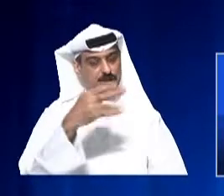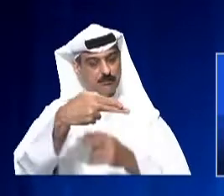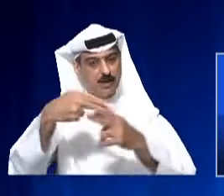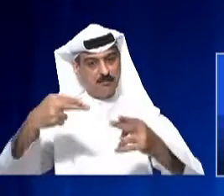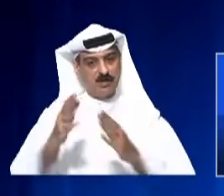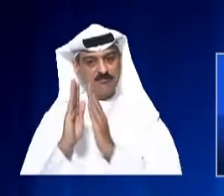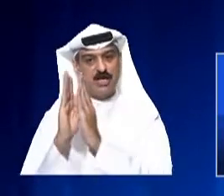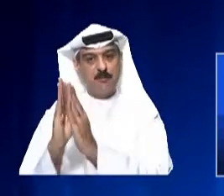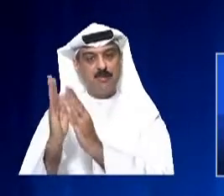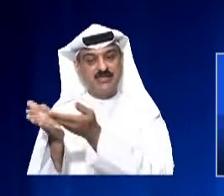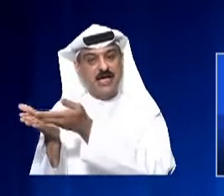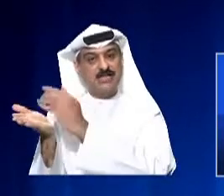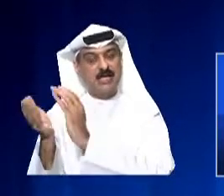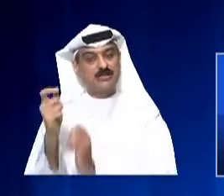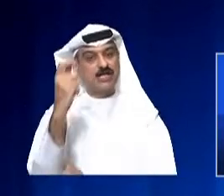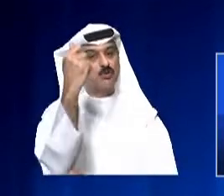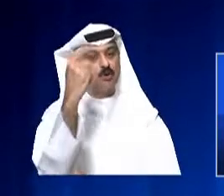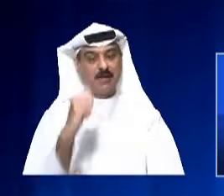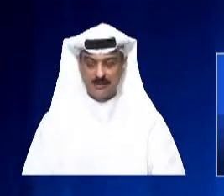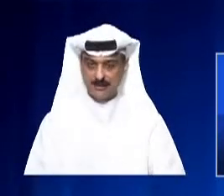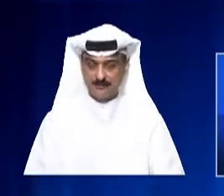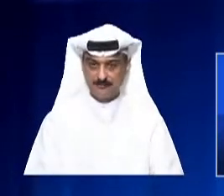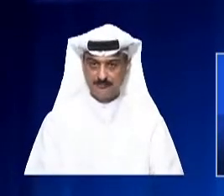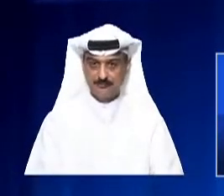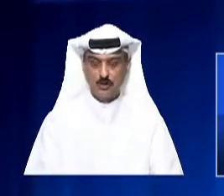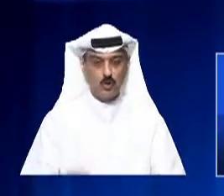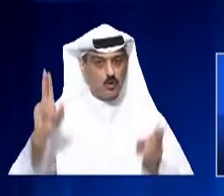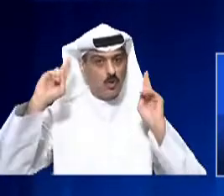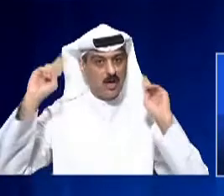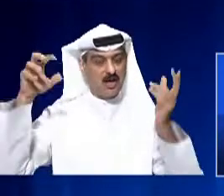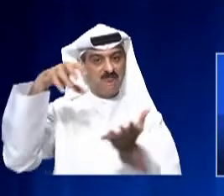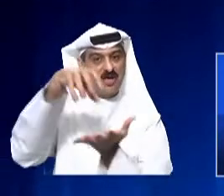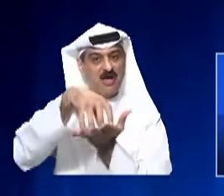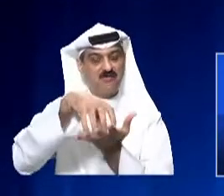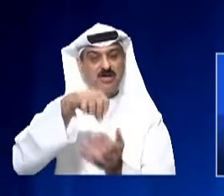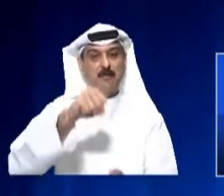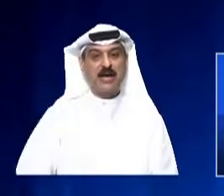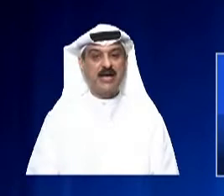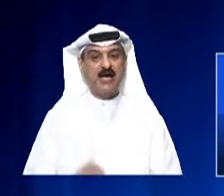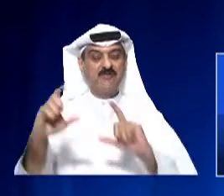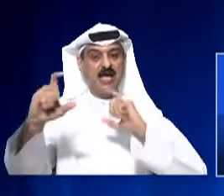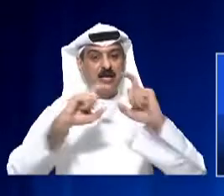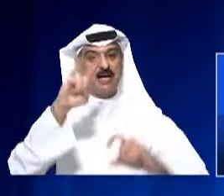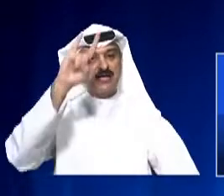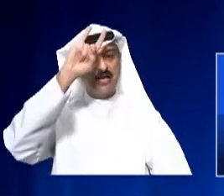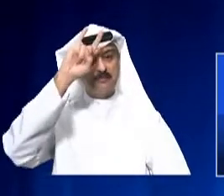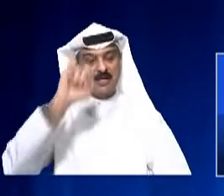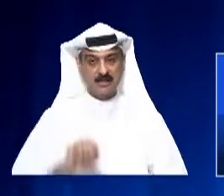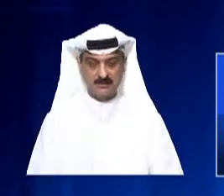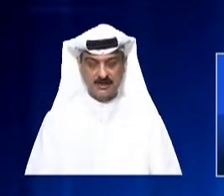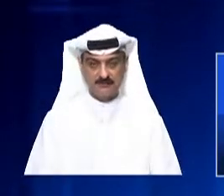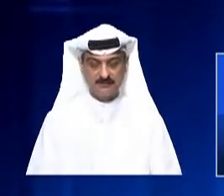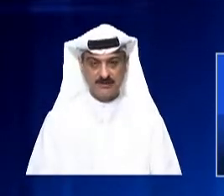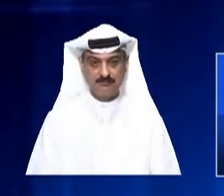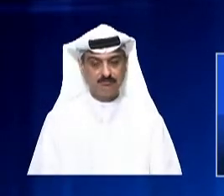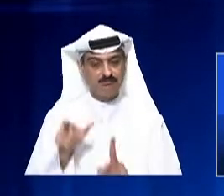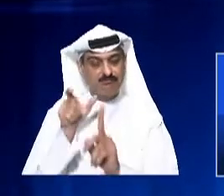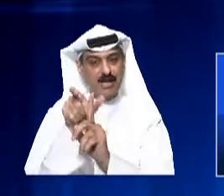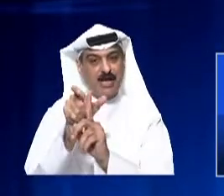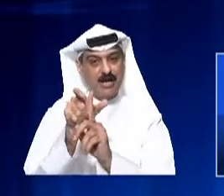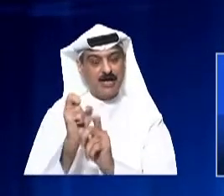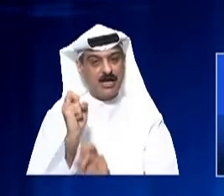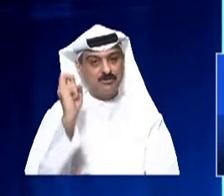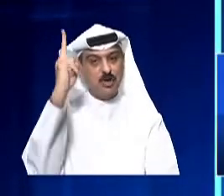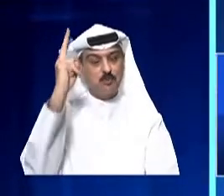المجالات الاقتصادية والمالية. وأقيم الحفل بمبنى البنك المركزي برعاية مبادرة كفاءة وبالتعاون بين